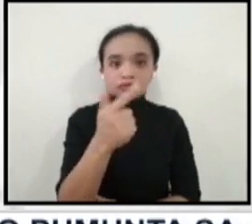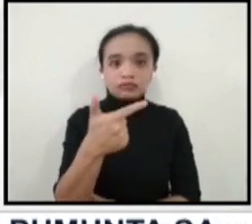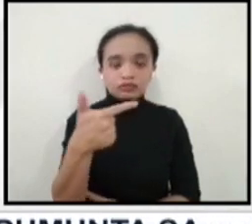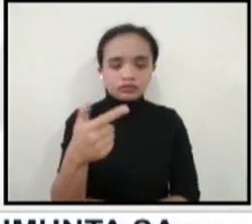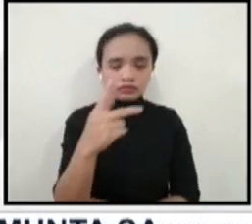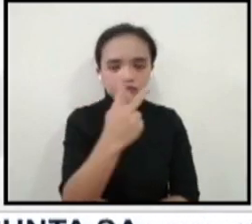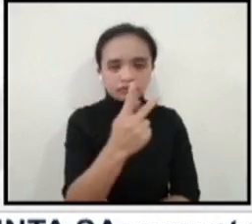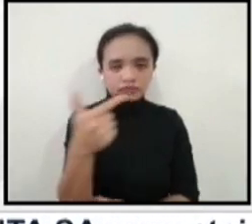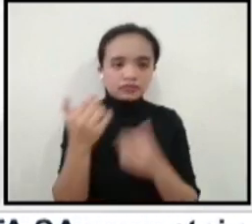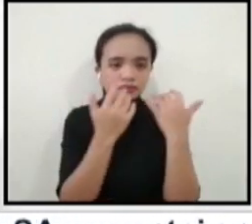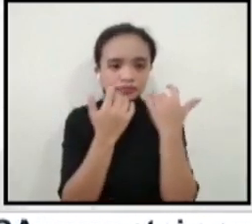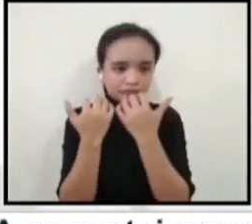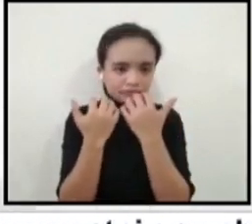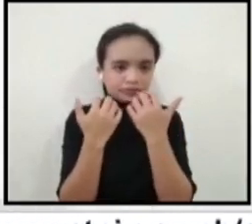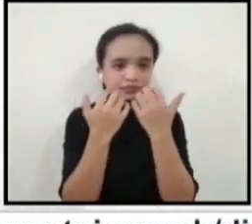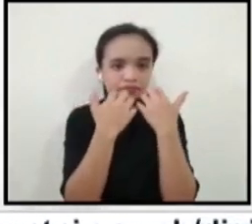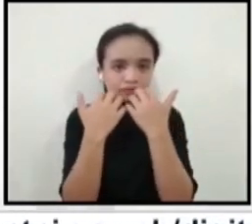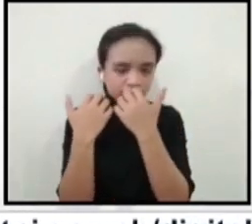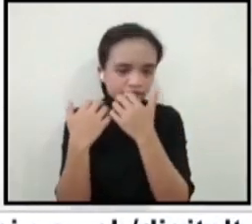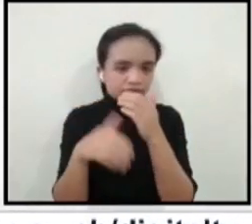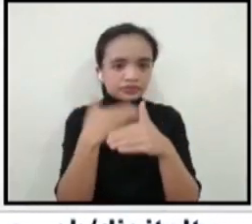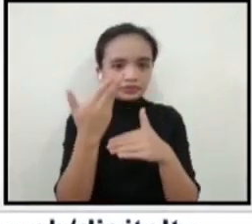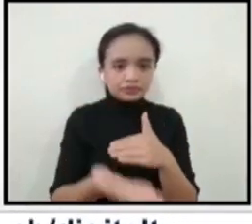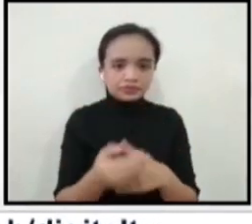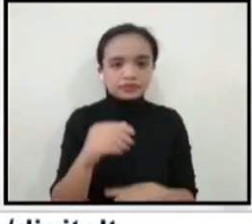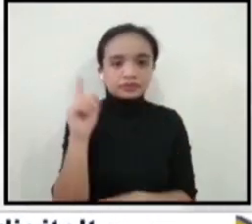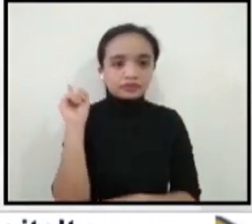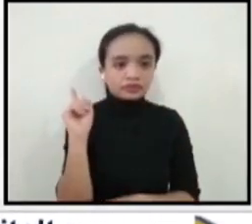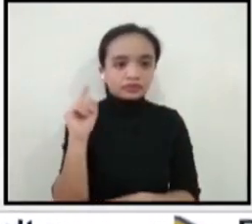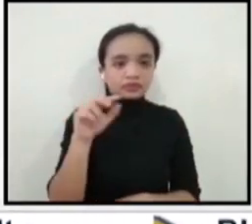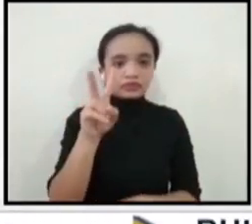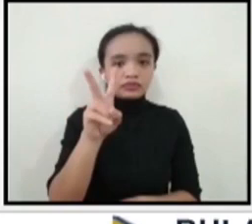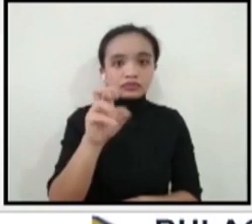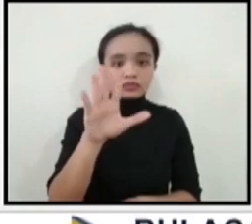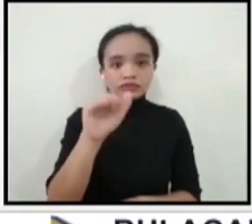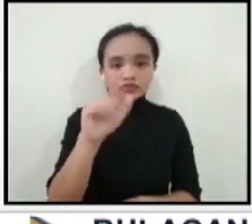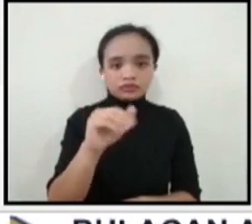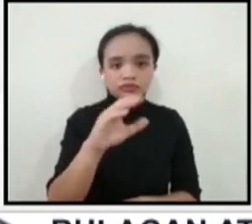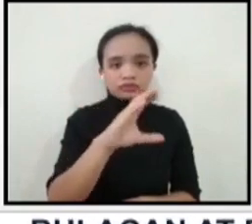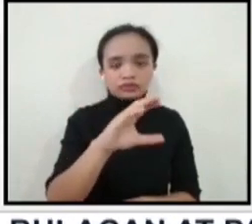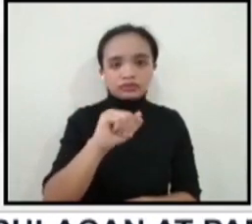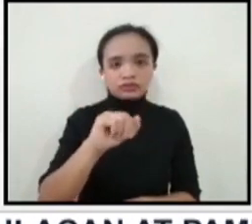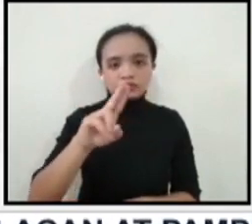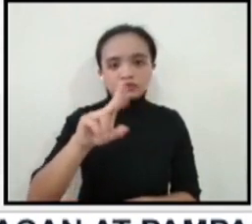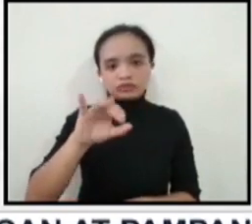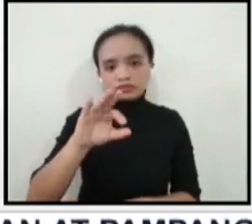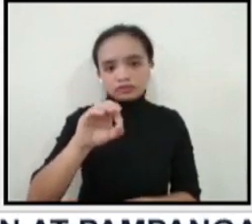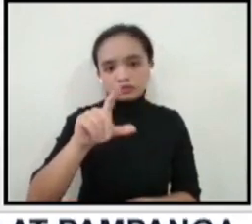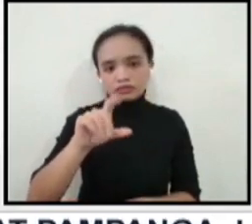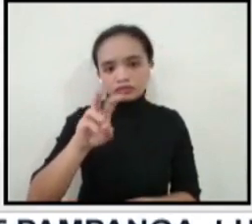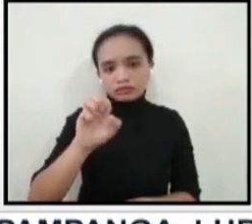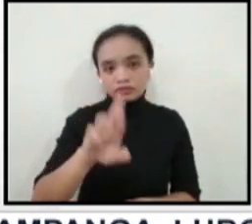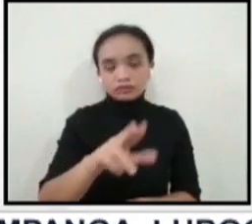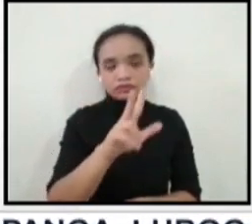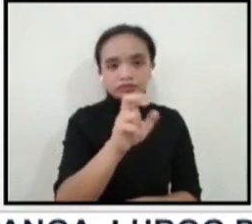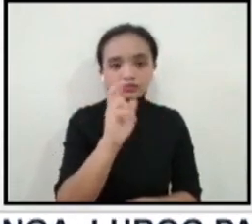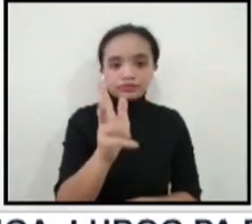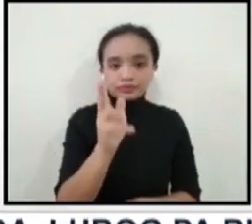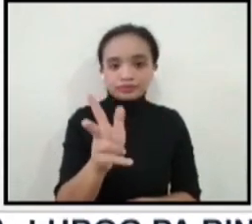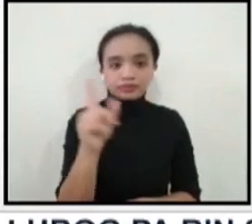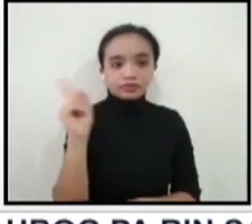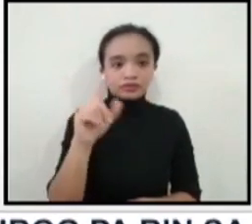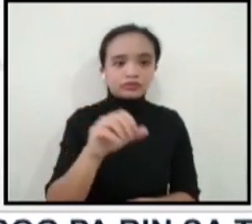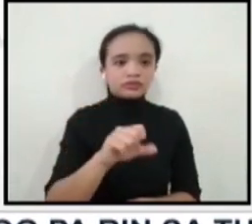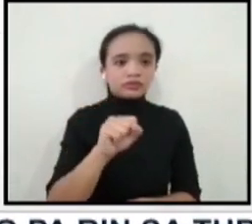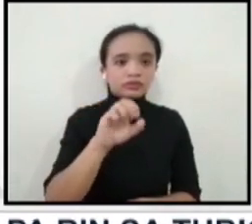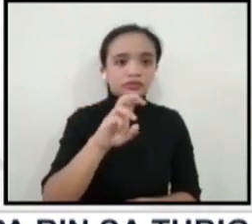Ang cauliflower, 215 pesos kada kilo. 330 pesos kada kilo naman ang presyo ng sweet